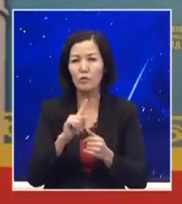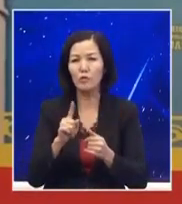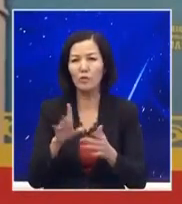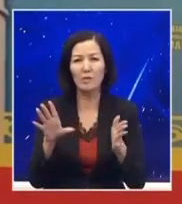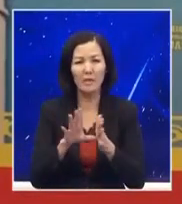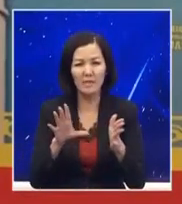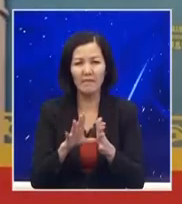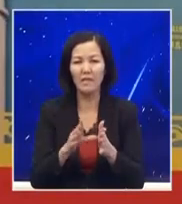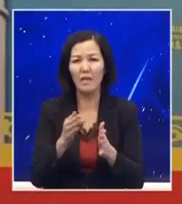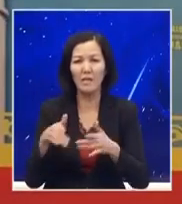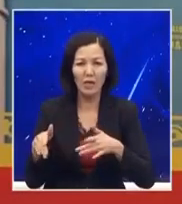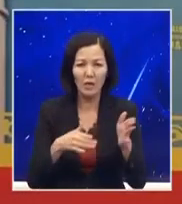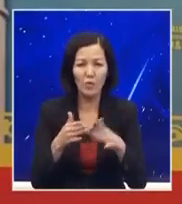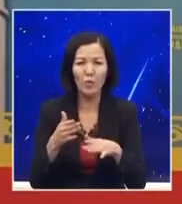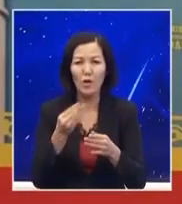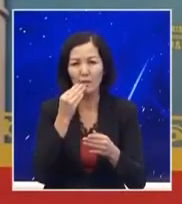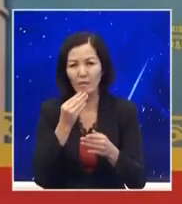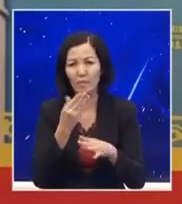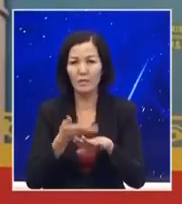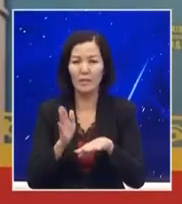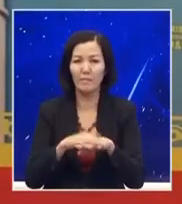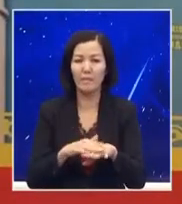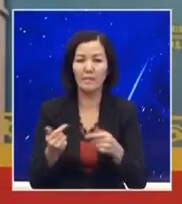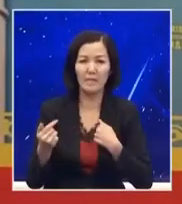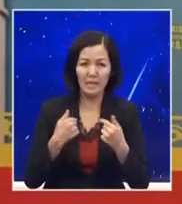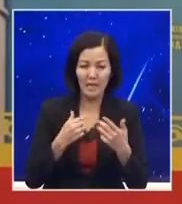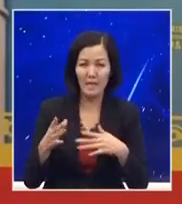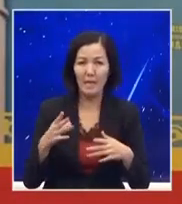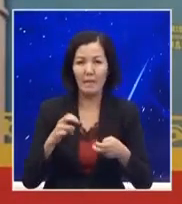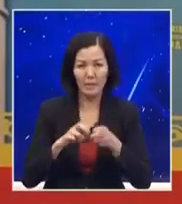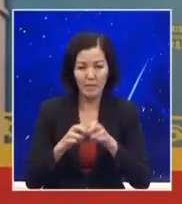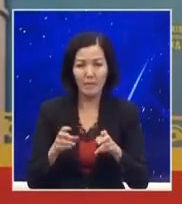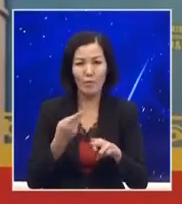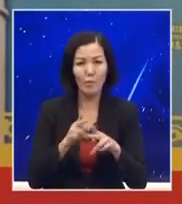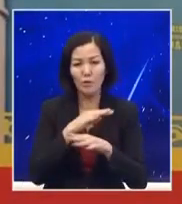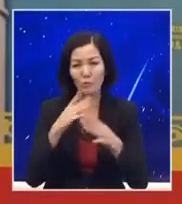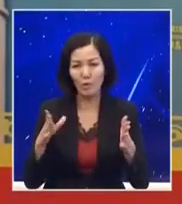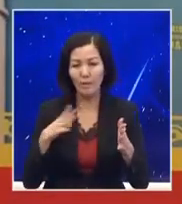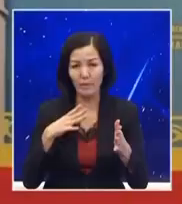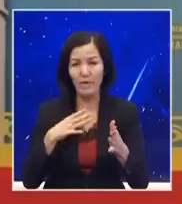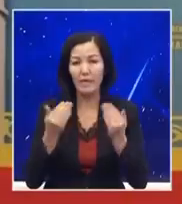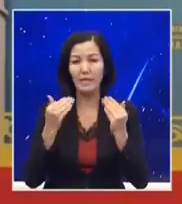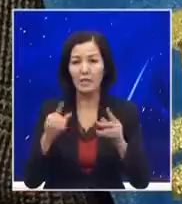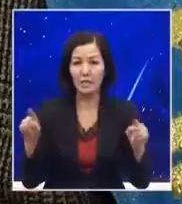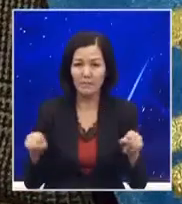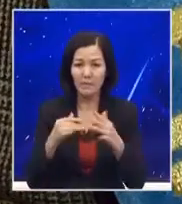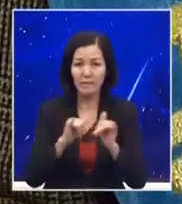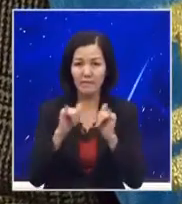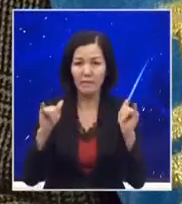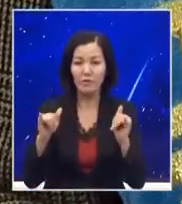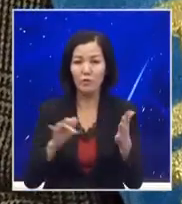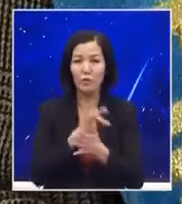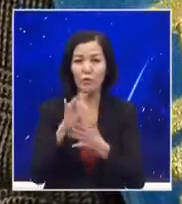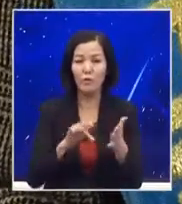дорог, ни продуктов. Тяжело было жить в Талдыкургане. Сейчас я вижу процветающий город. Поздравляю с